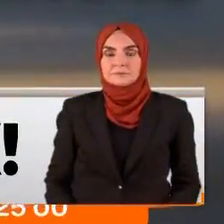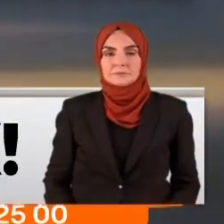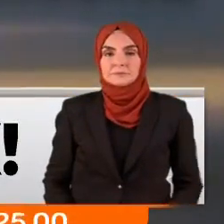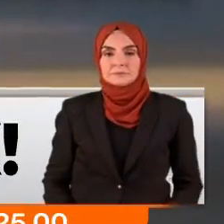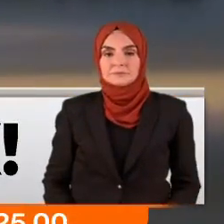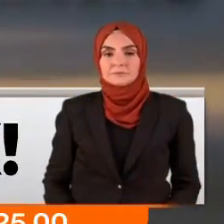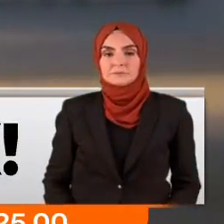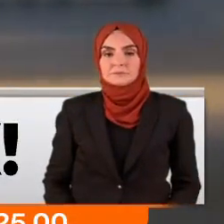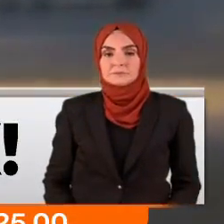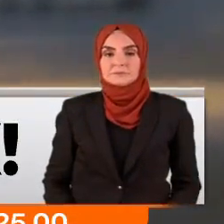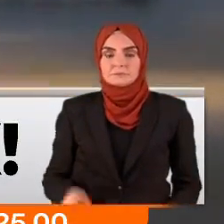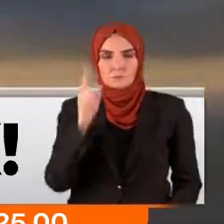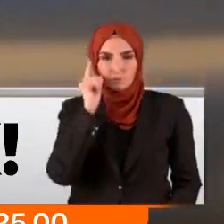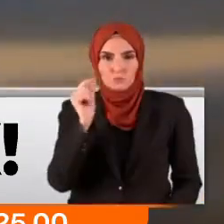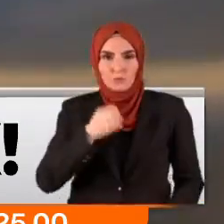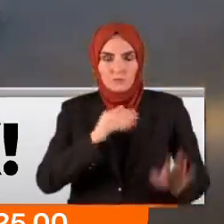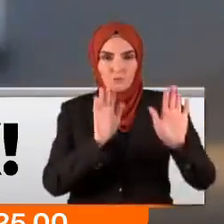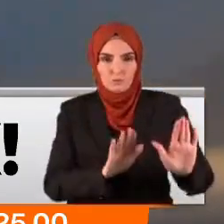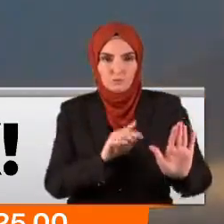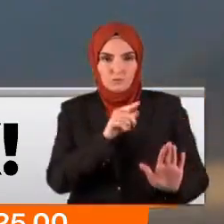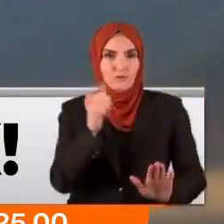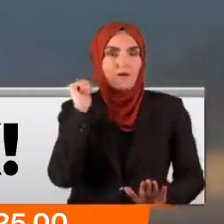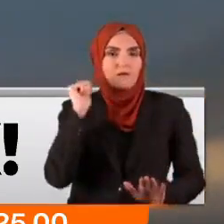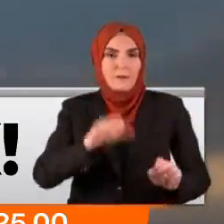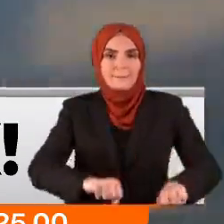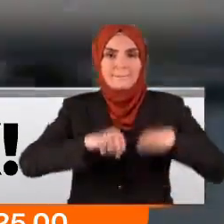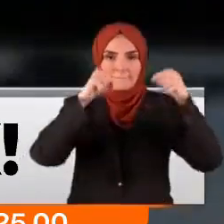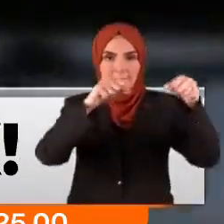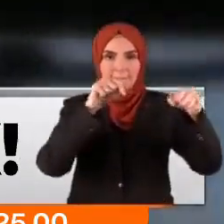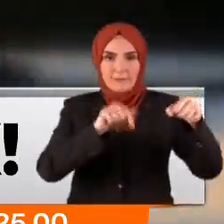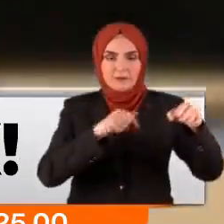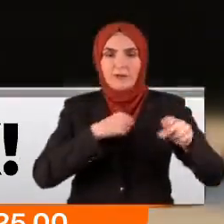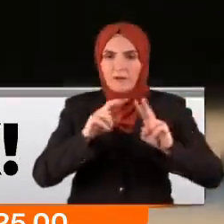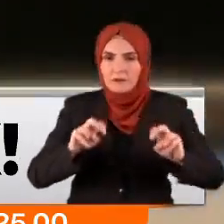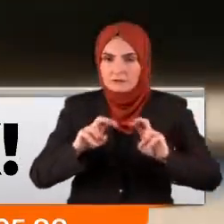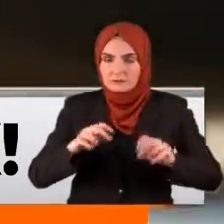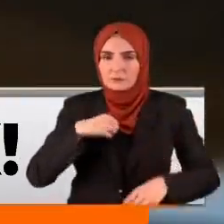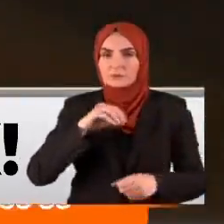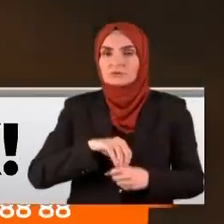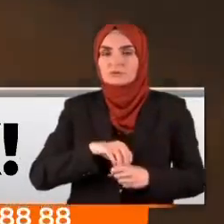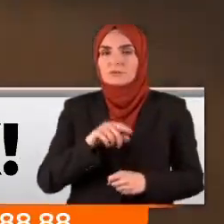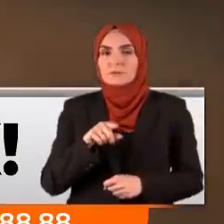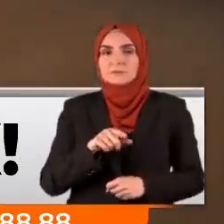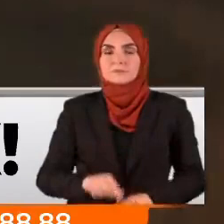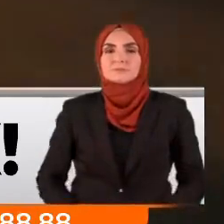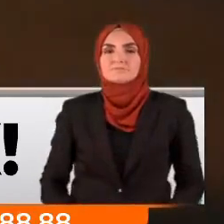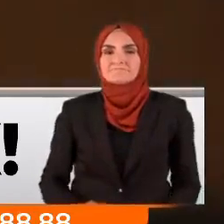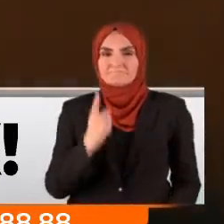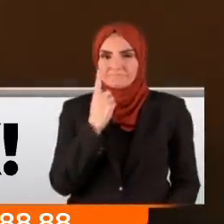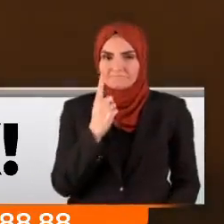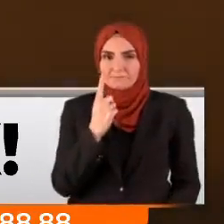Durumundan şüphelenerek durduğumuz aracın arka bagaj kısmında yapmış olduğumuz rutin aramalarda bir